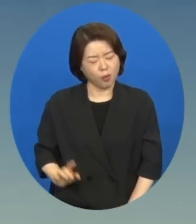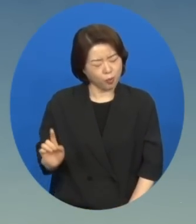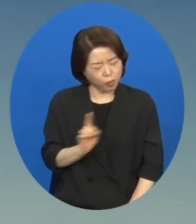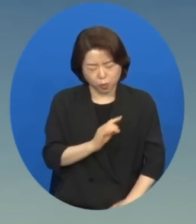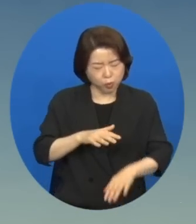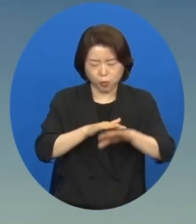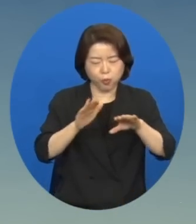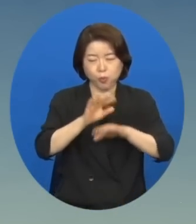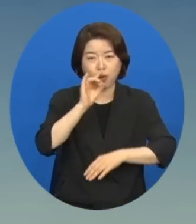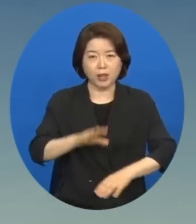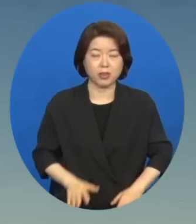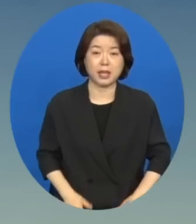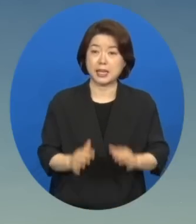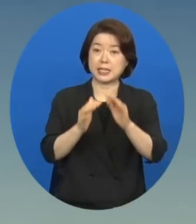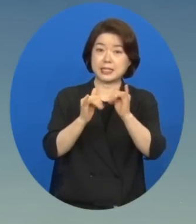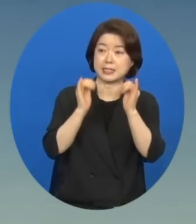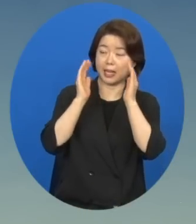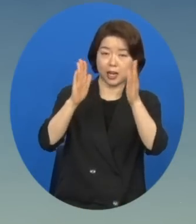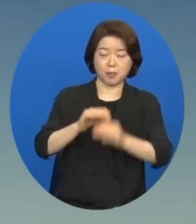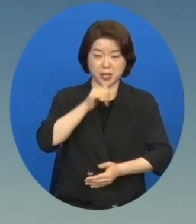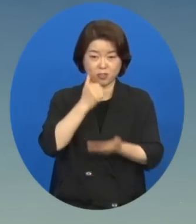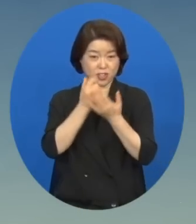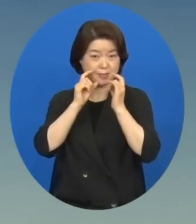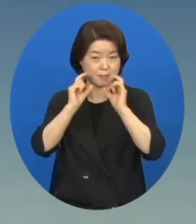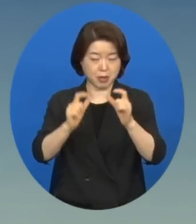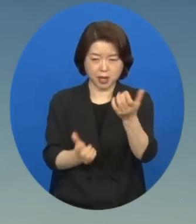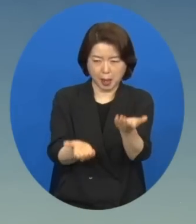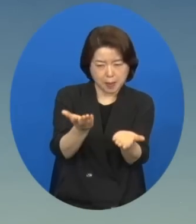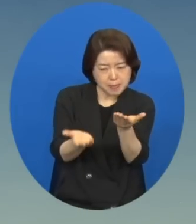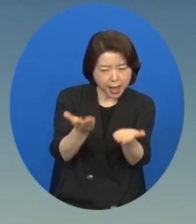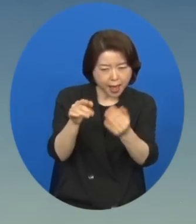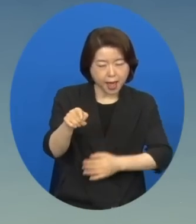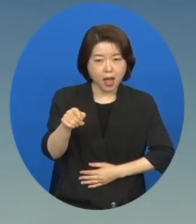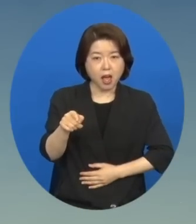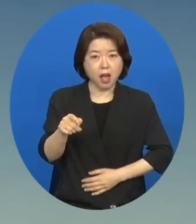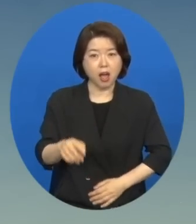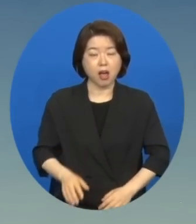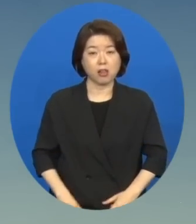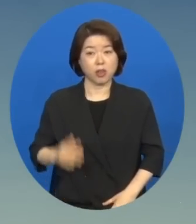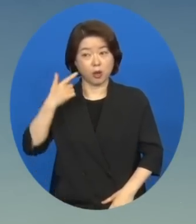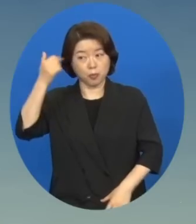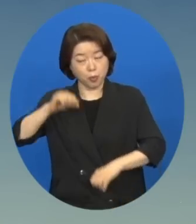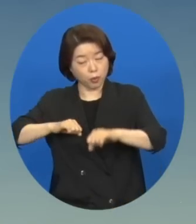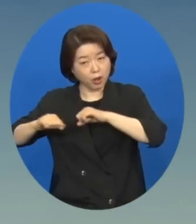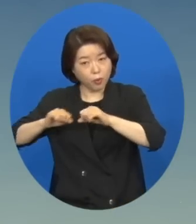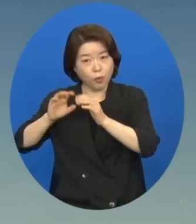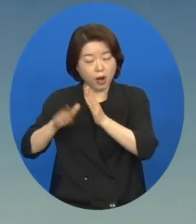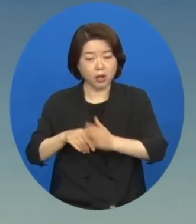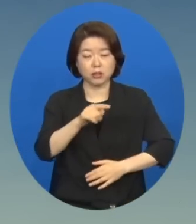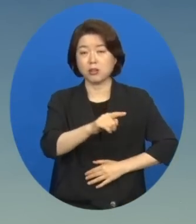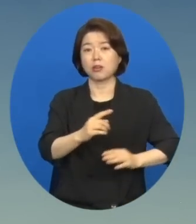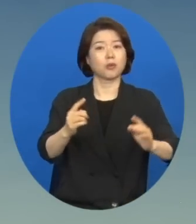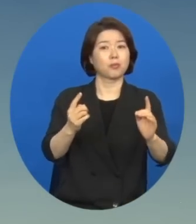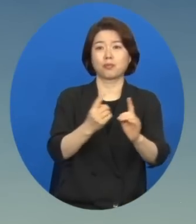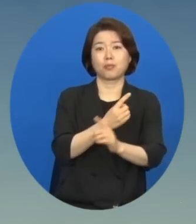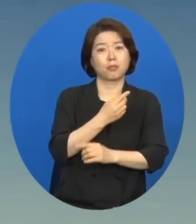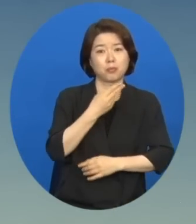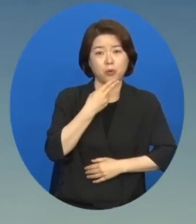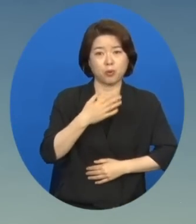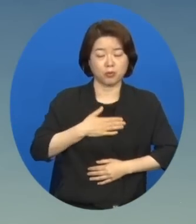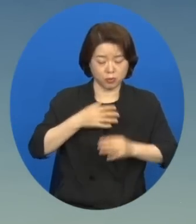거예요. 사람을 향한 정죄, 판단, 목회를 하더라도 이게 고쳐지지를 않는 거예요. 그게